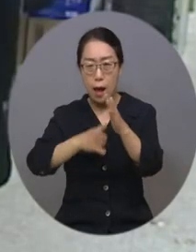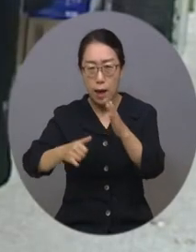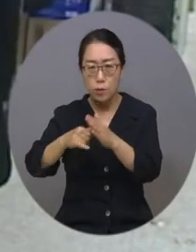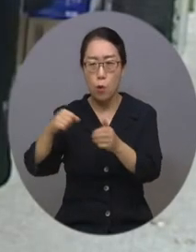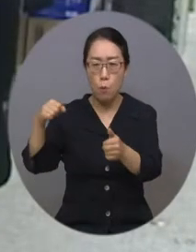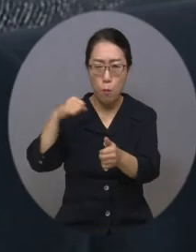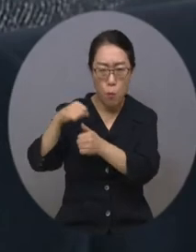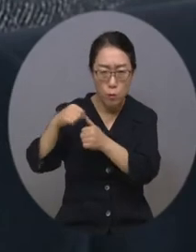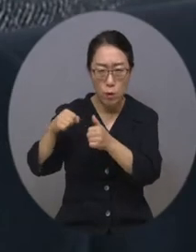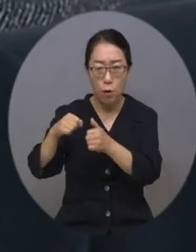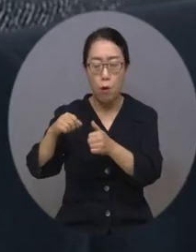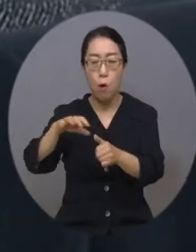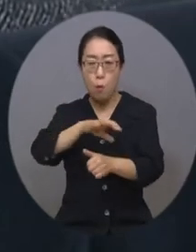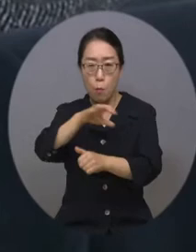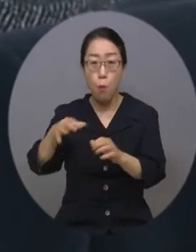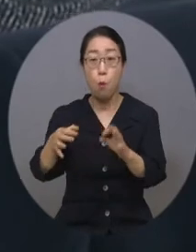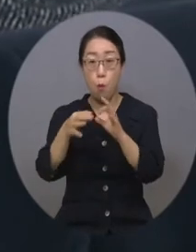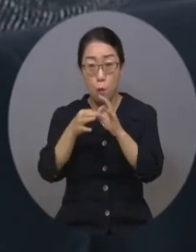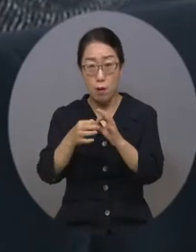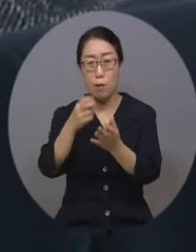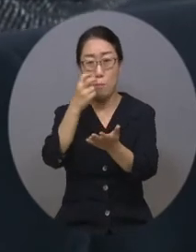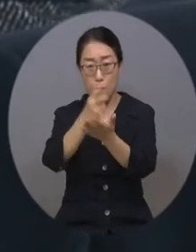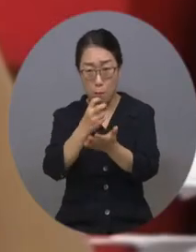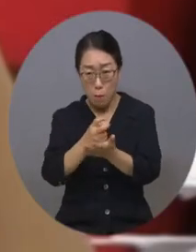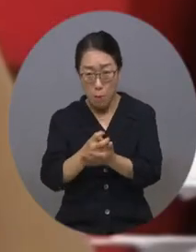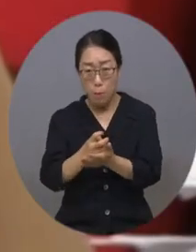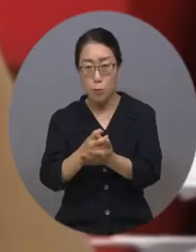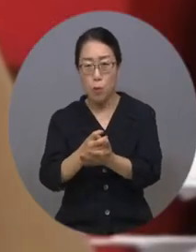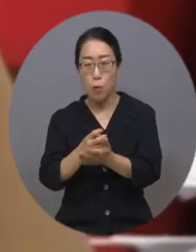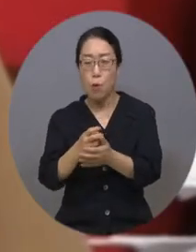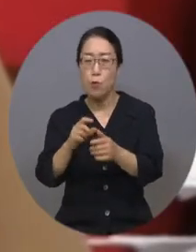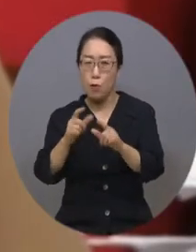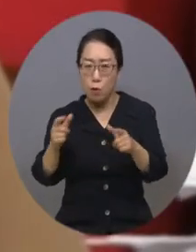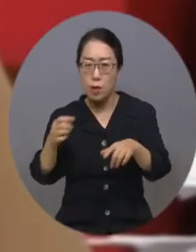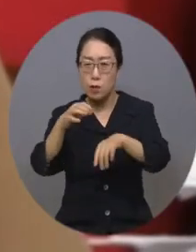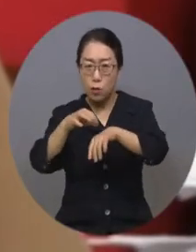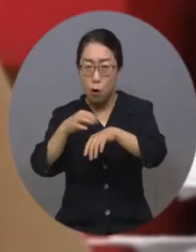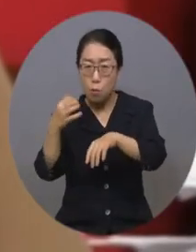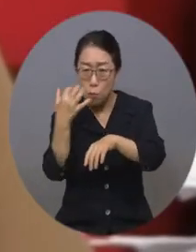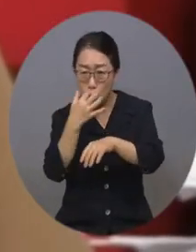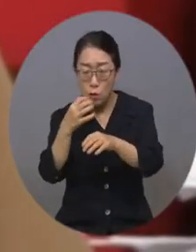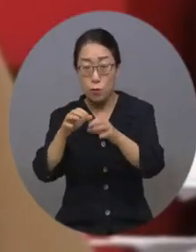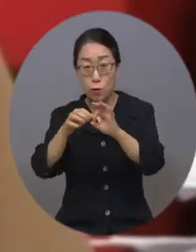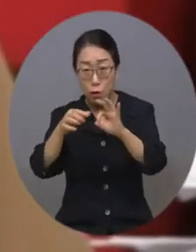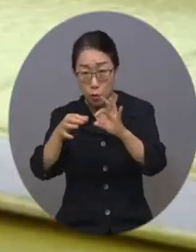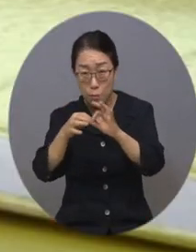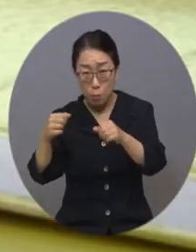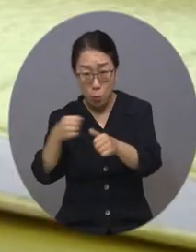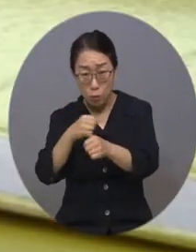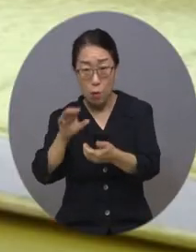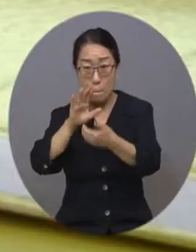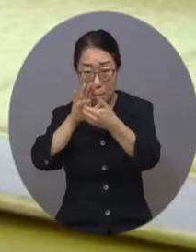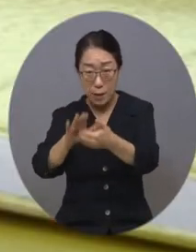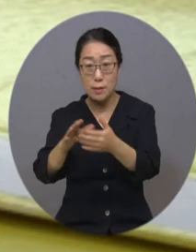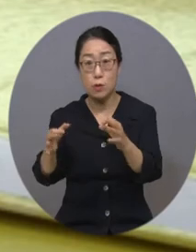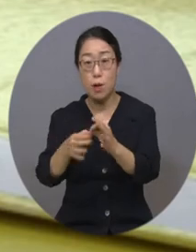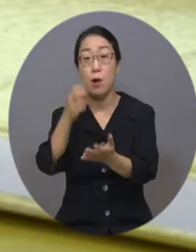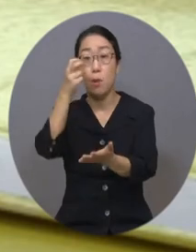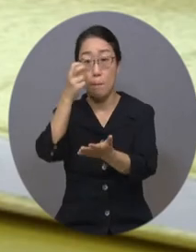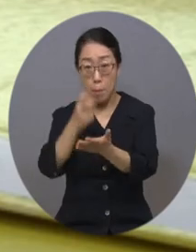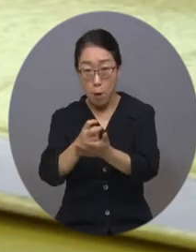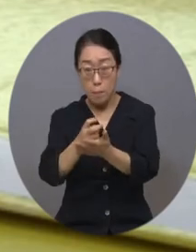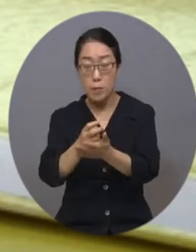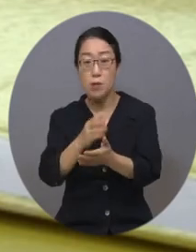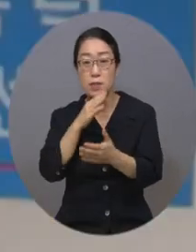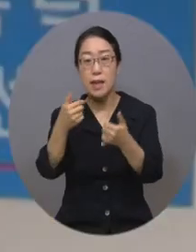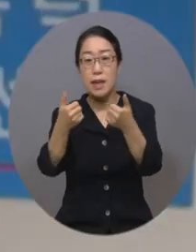및 피해자 보호 등에 관한 법률이나 성폭력 방지 및 피해자 보호 등에 관한 법률에 따라 설치된 상담소